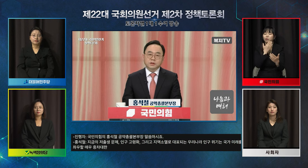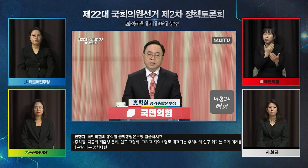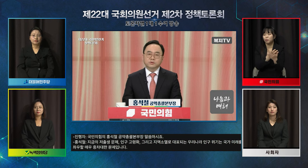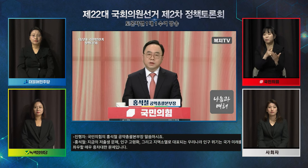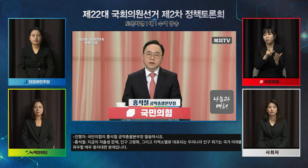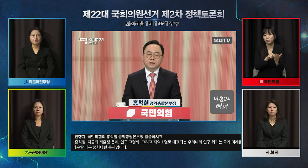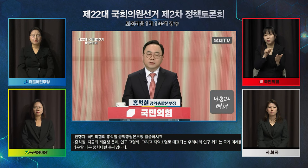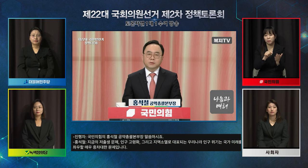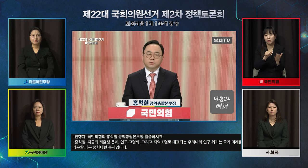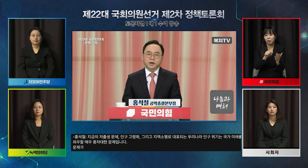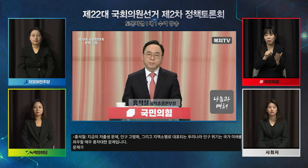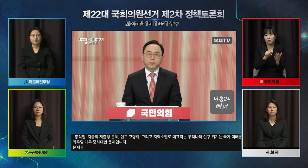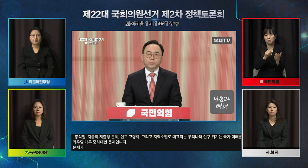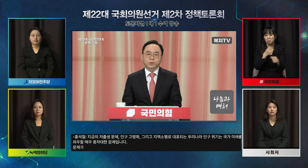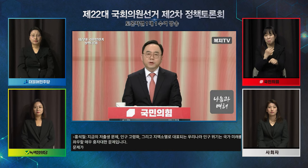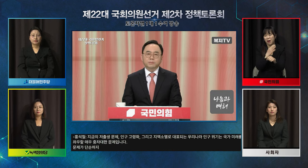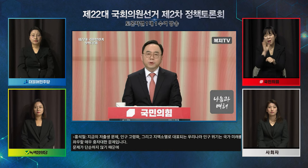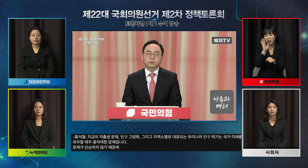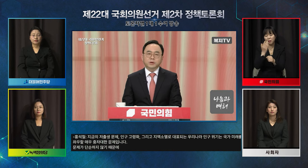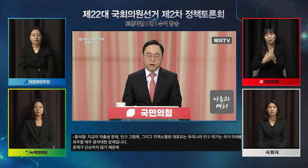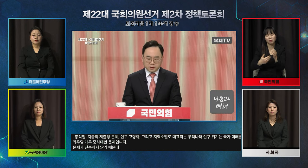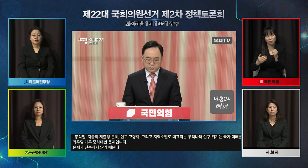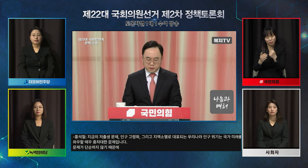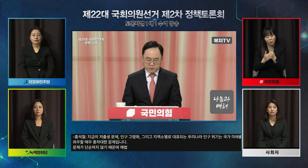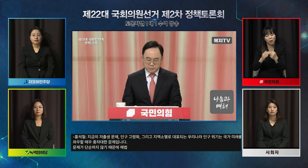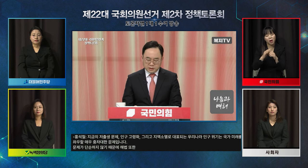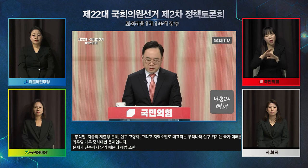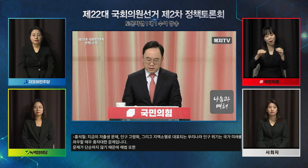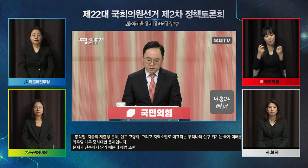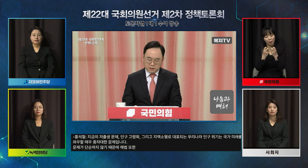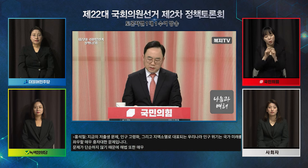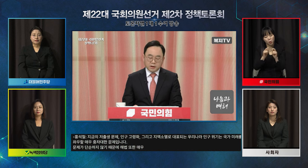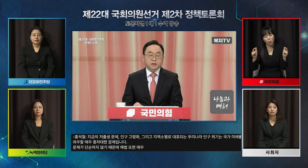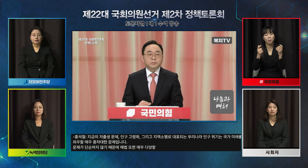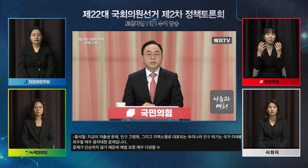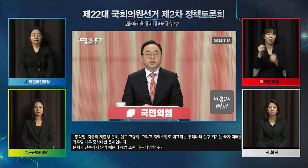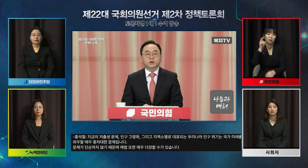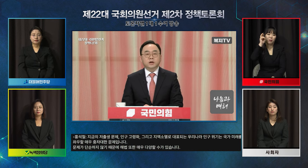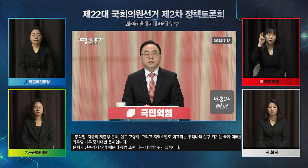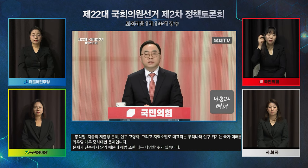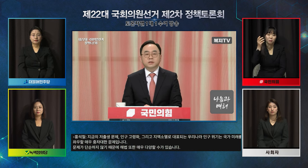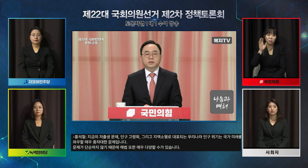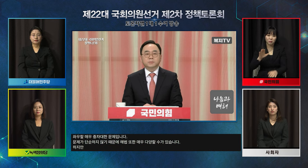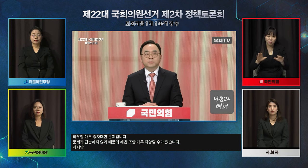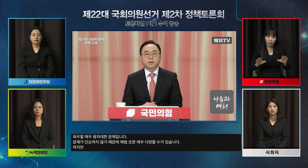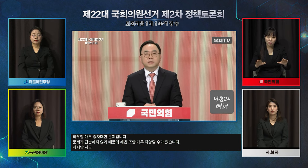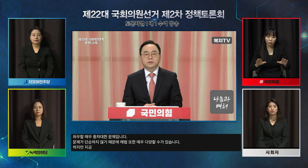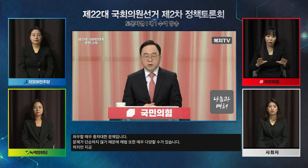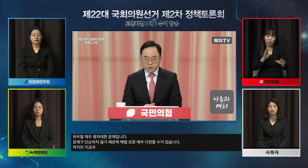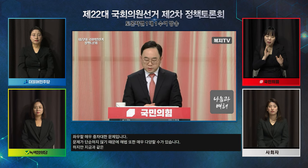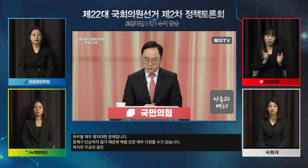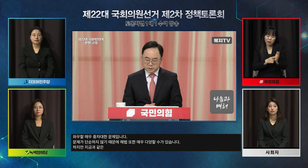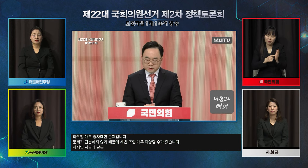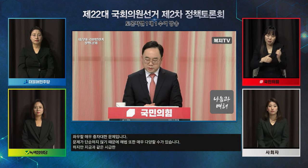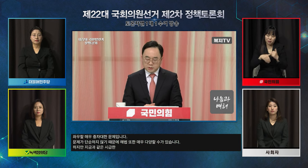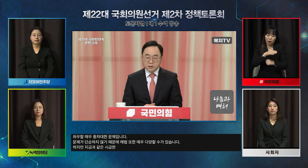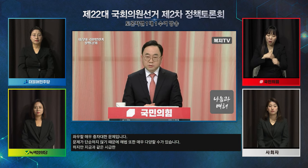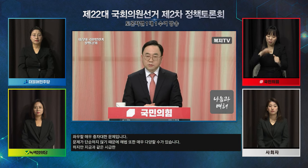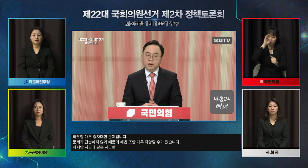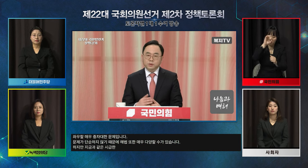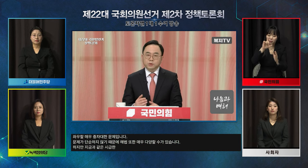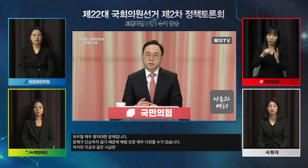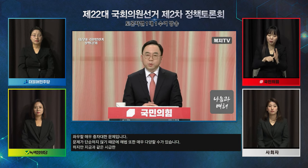문제가 단순하지 않기 때문에 해법 또한 매우 다양할 수가 있습니다. 하지만 지금과 같은 시급한 상황에서는